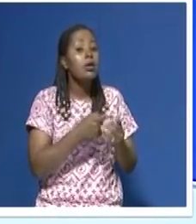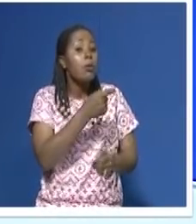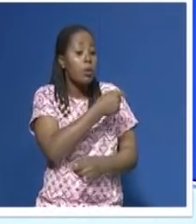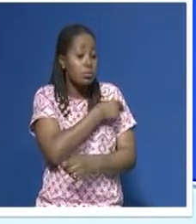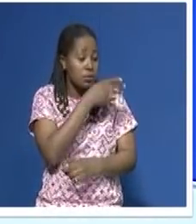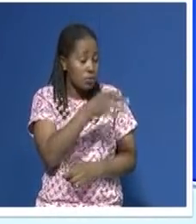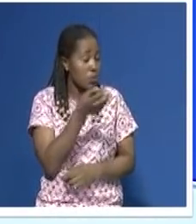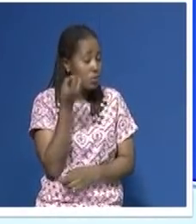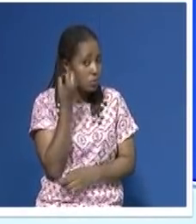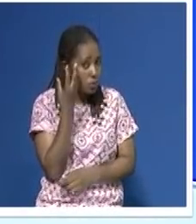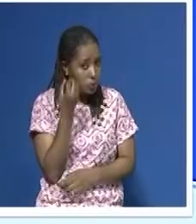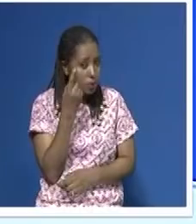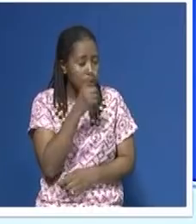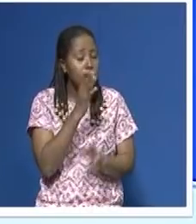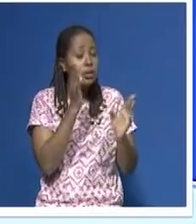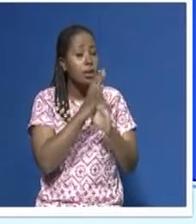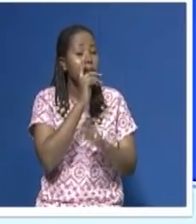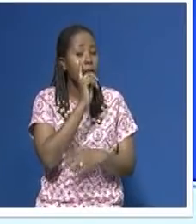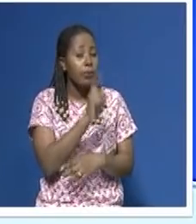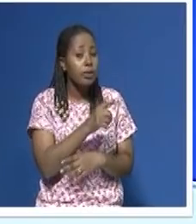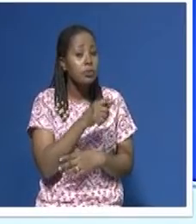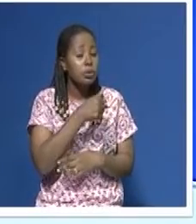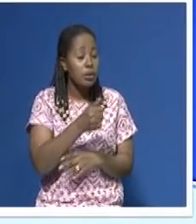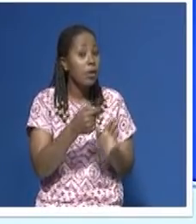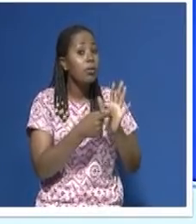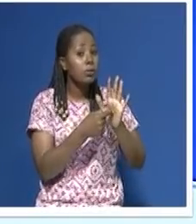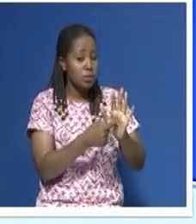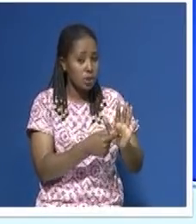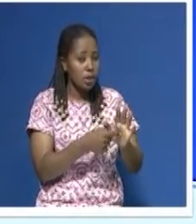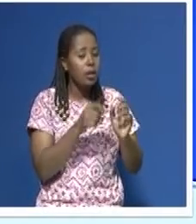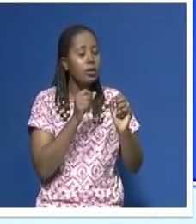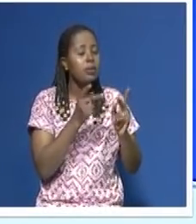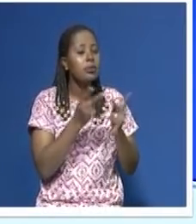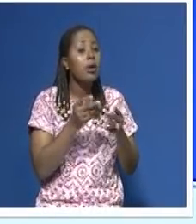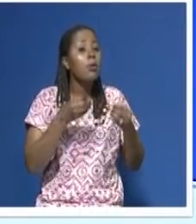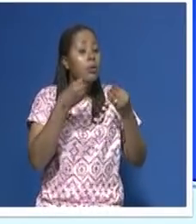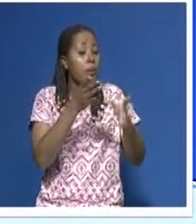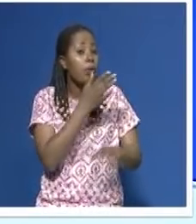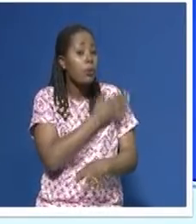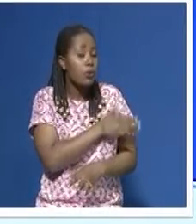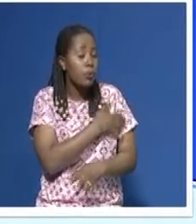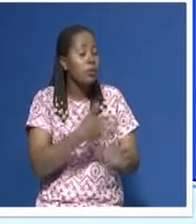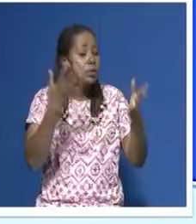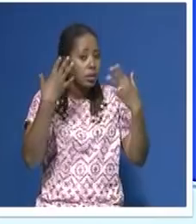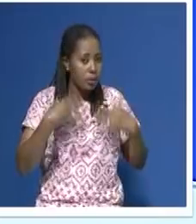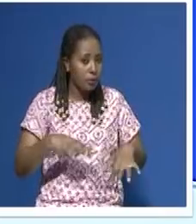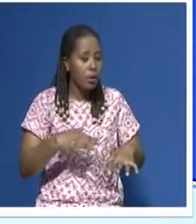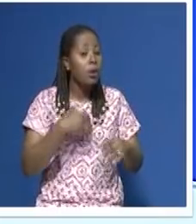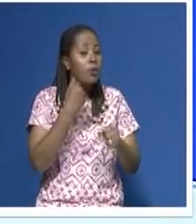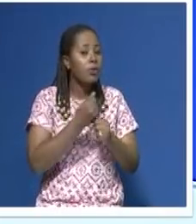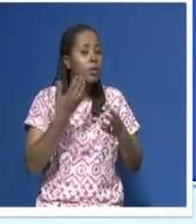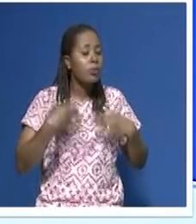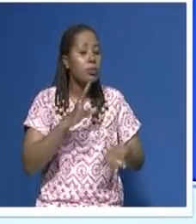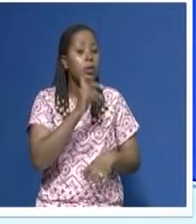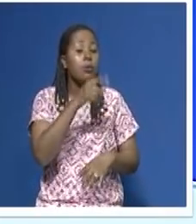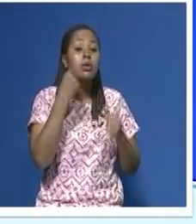unamtibu mgonjwa zile dalili ambazo anaonyesha, na vile vile unampa huduma ya kiafya ili kufanya mwili